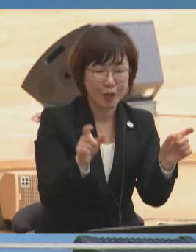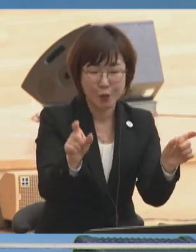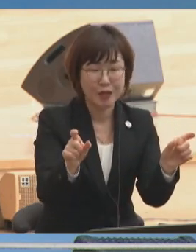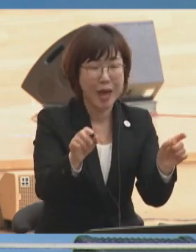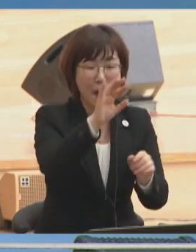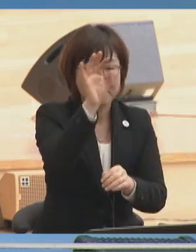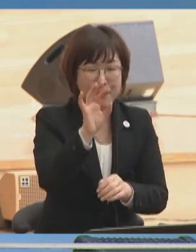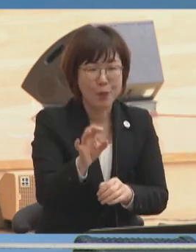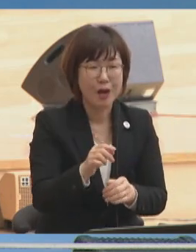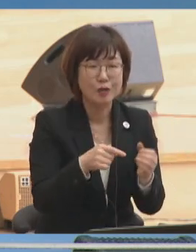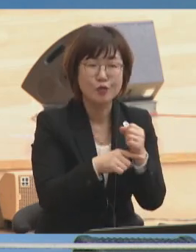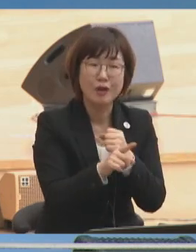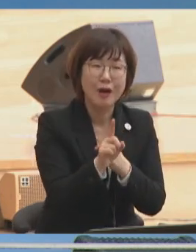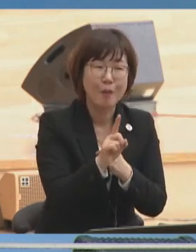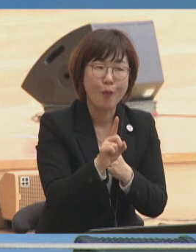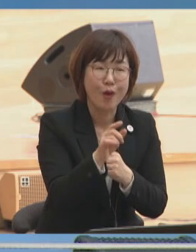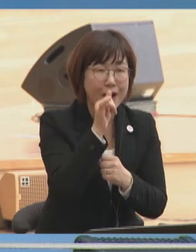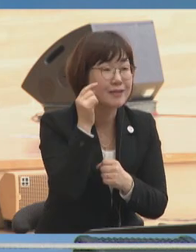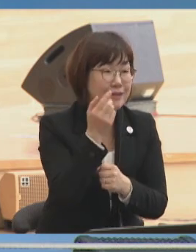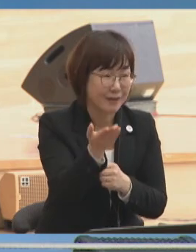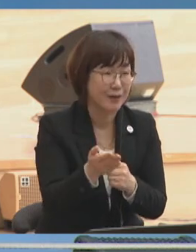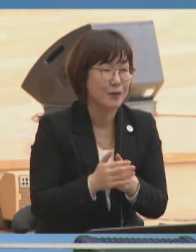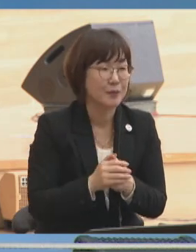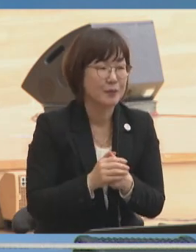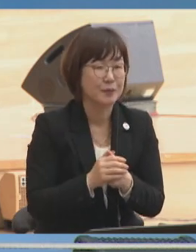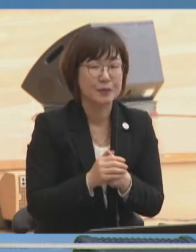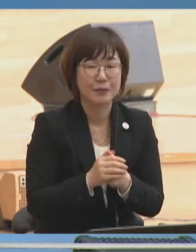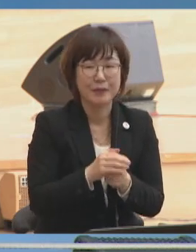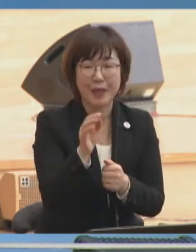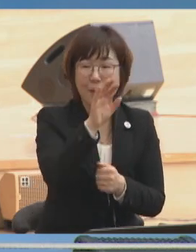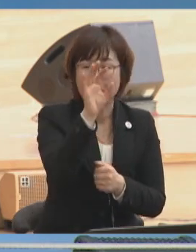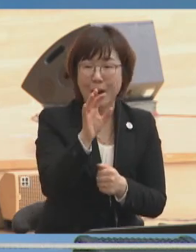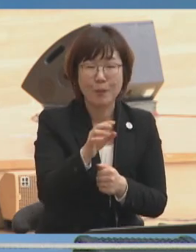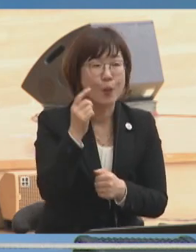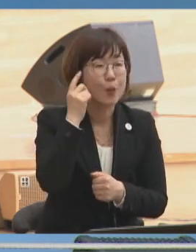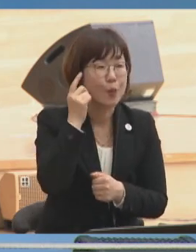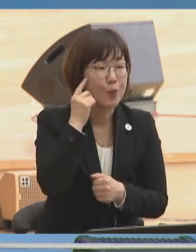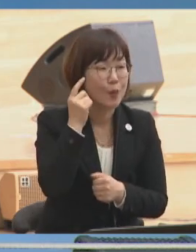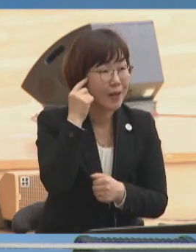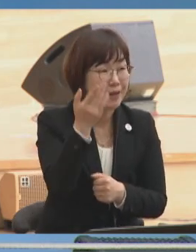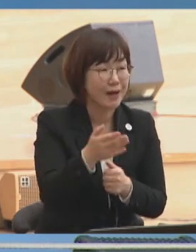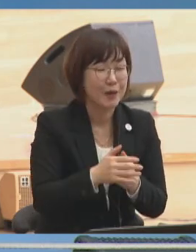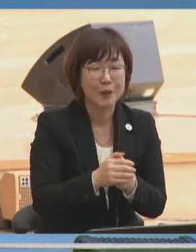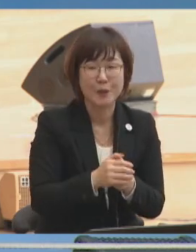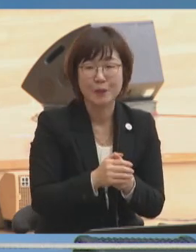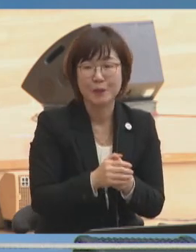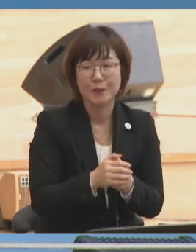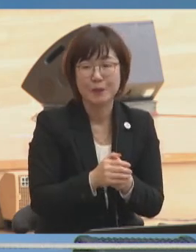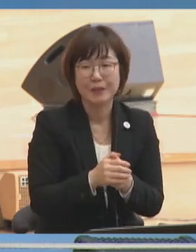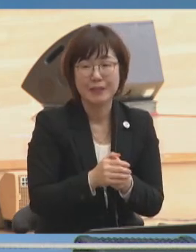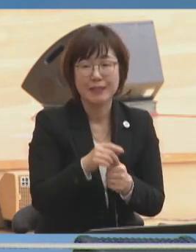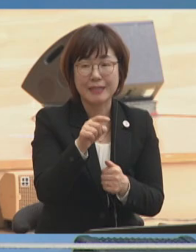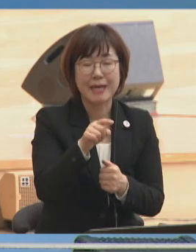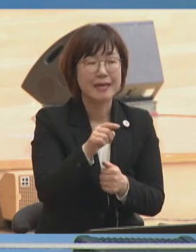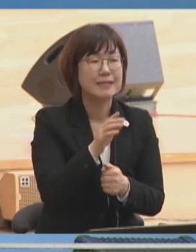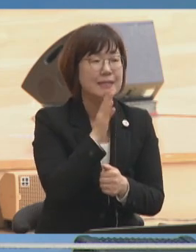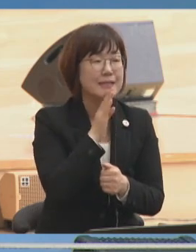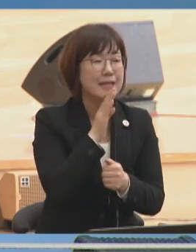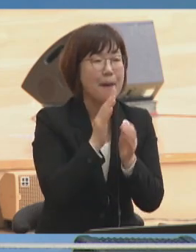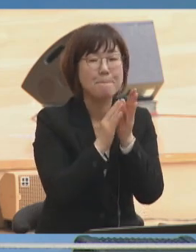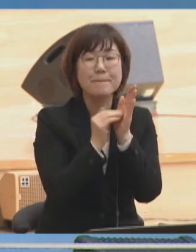반복할 이유가 뭐가 있냐? 왜 반복했냐? 여기에 진짜